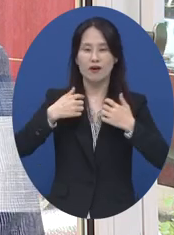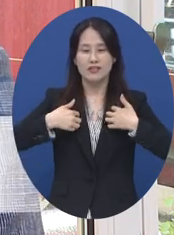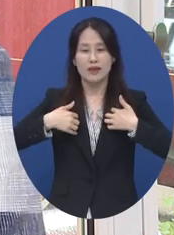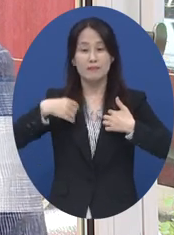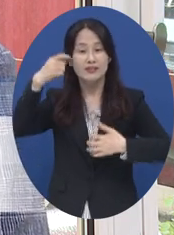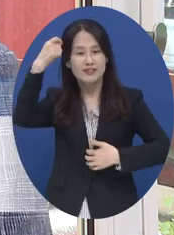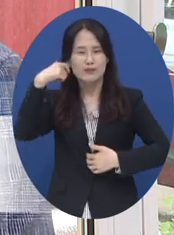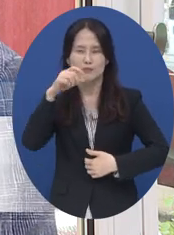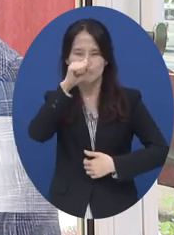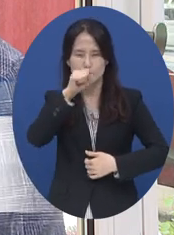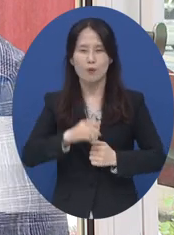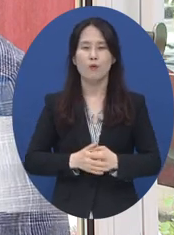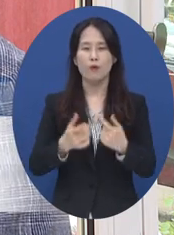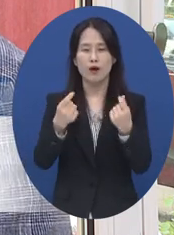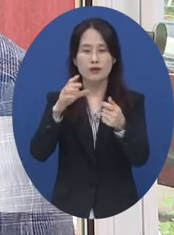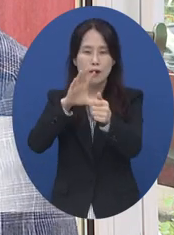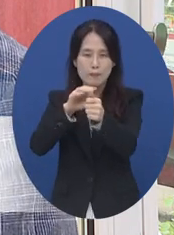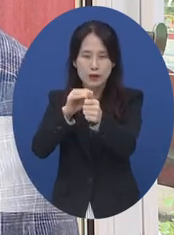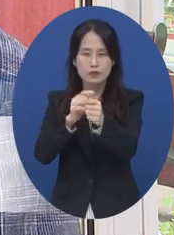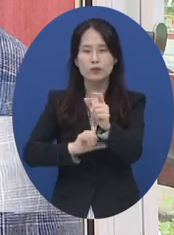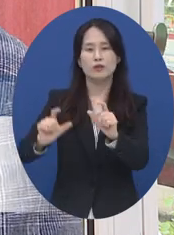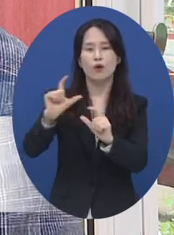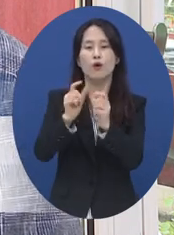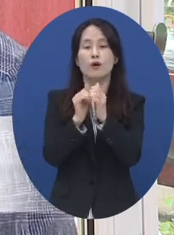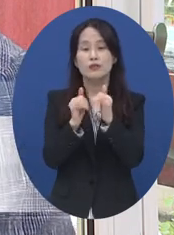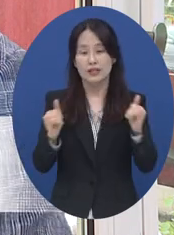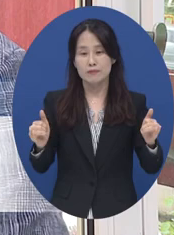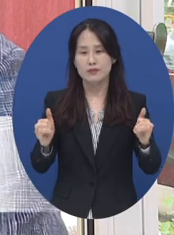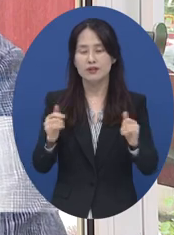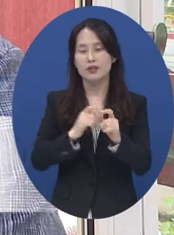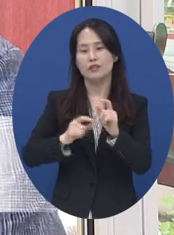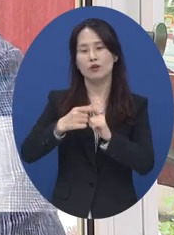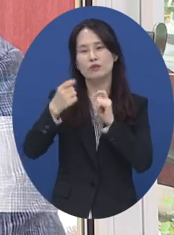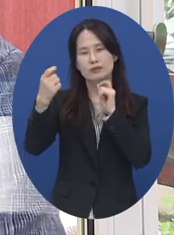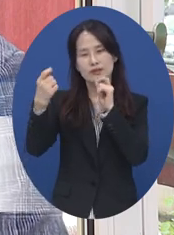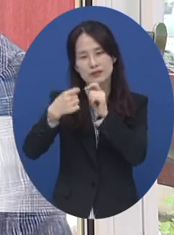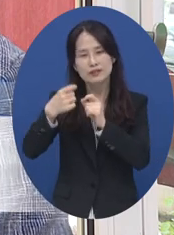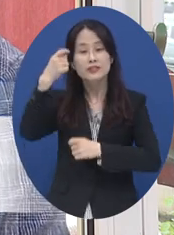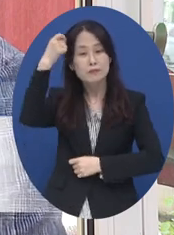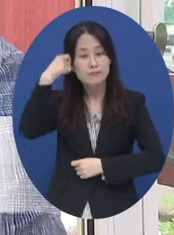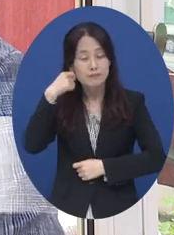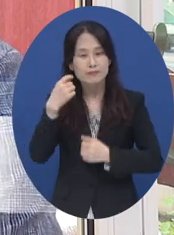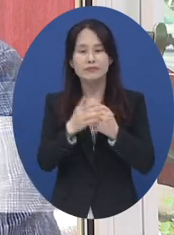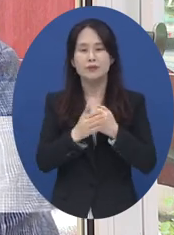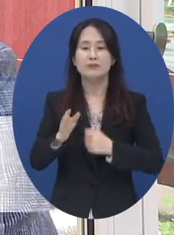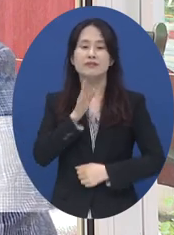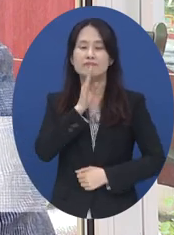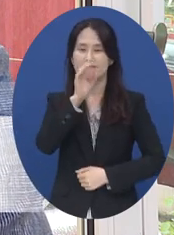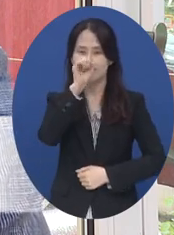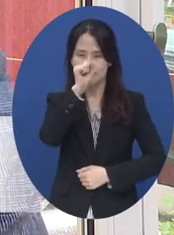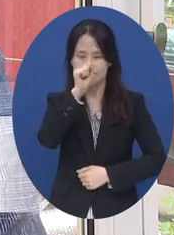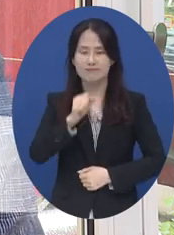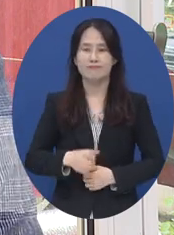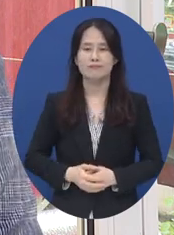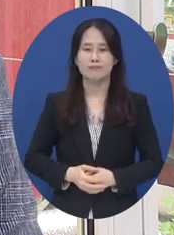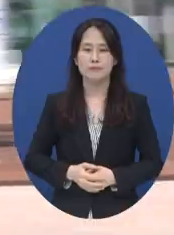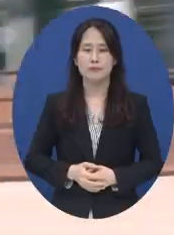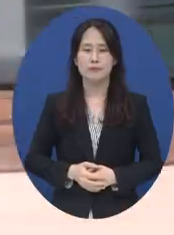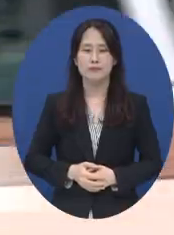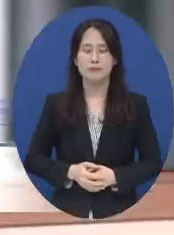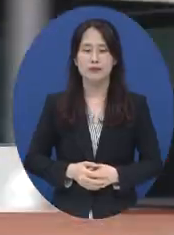참 좋았구요 이런 방울이 좀 더 우리 그 봄인 들이나 시민들께 또 친숙하게 다가가는 것 같아서 참 좋았던